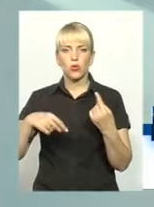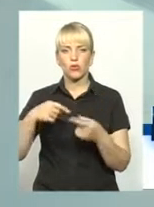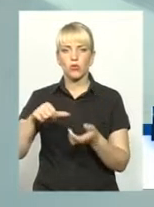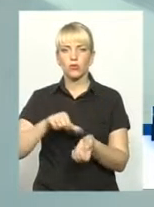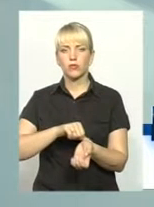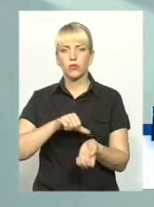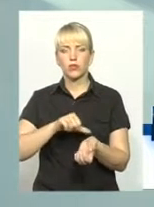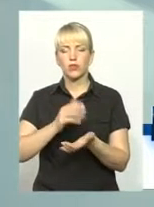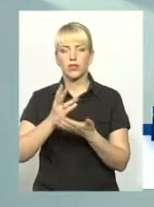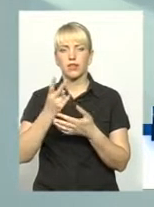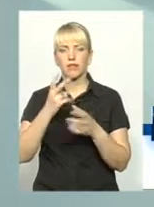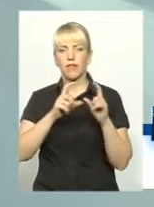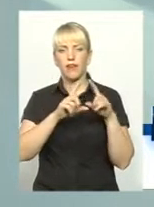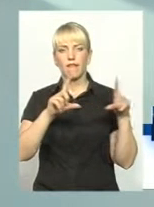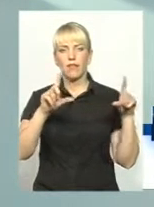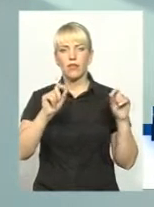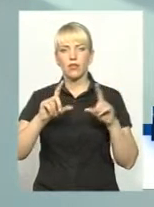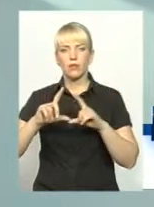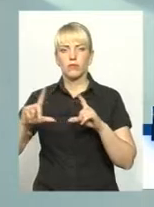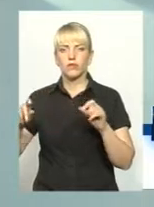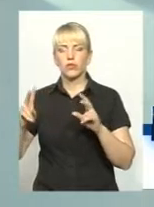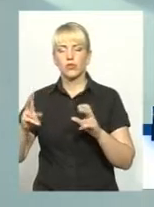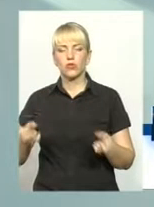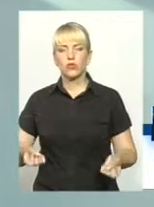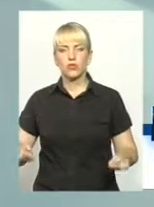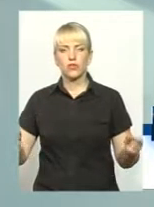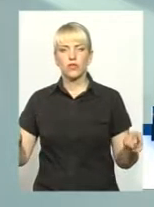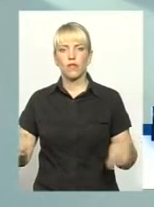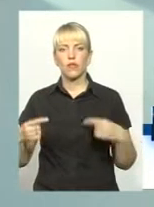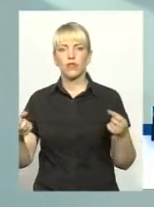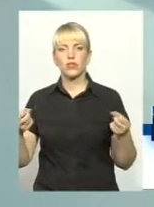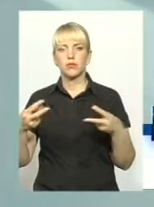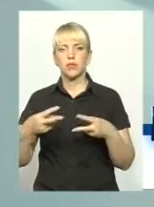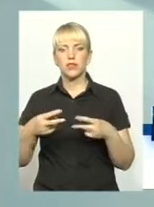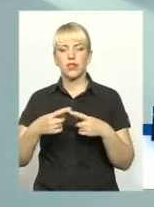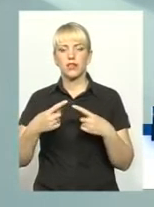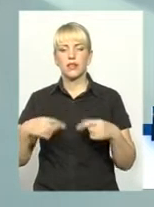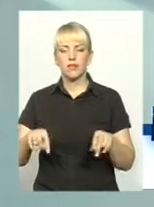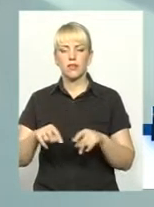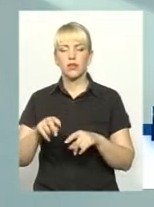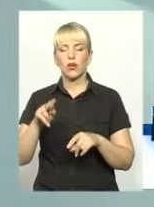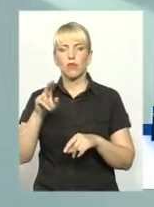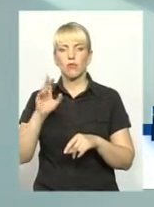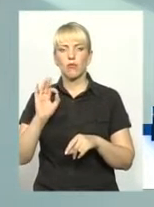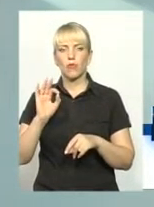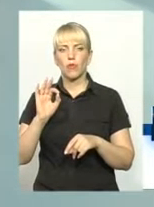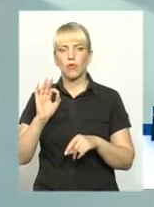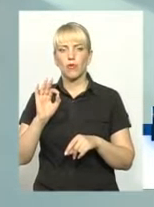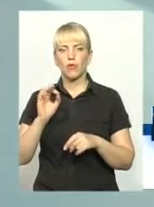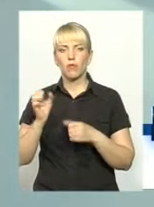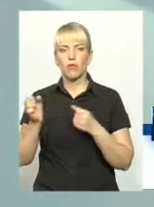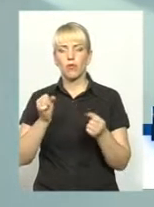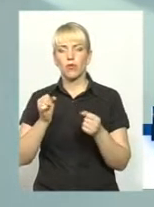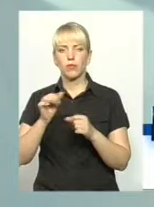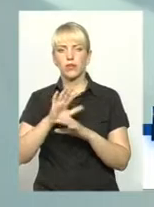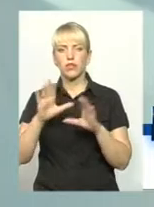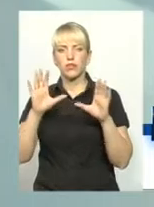відомство, спеціально створений відділ по боротьбі, управління по боротьбі з незаконним обігом наркотиків працює. І відповідно